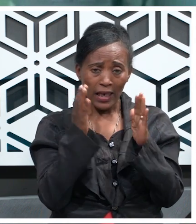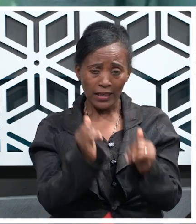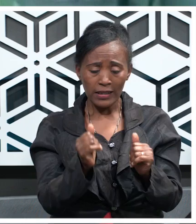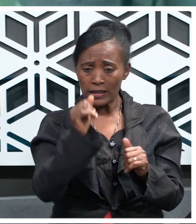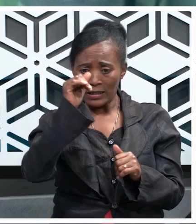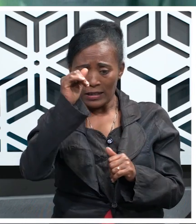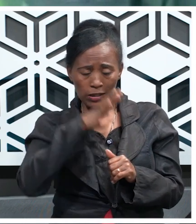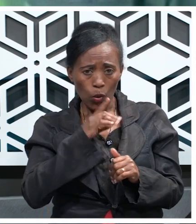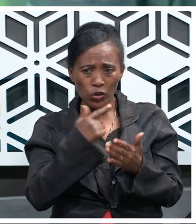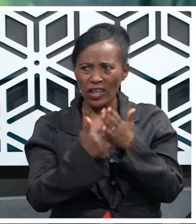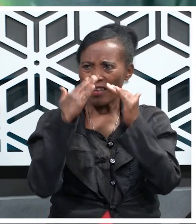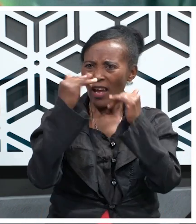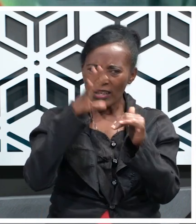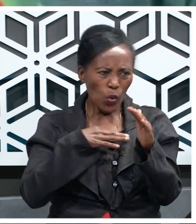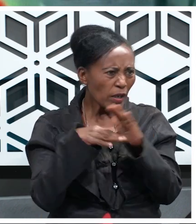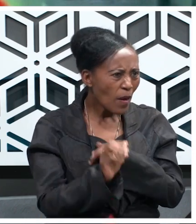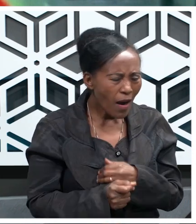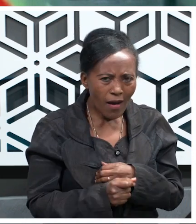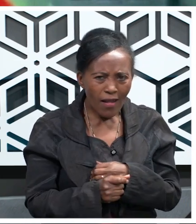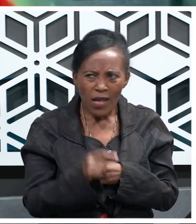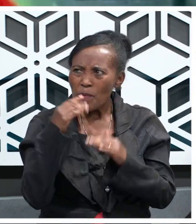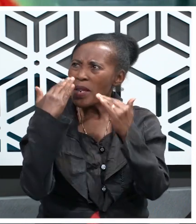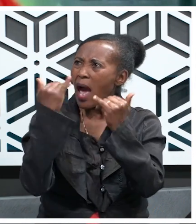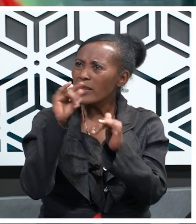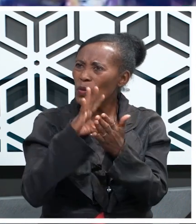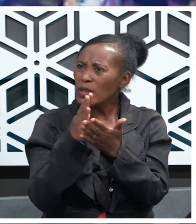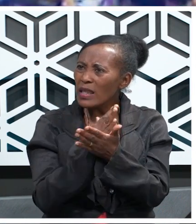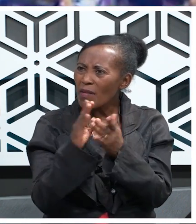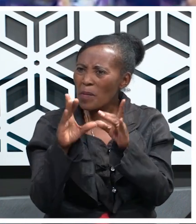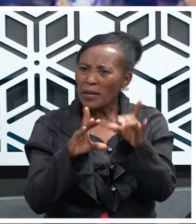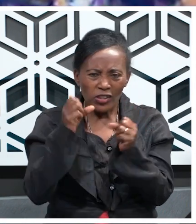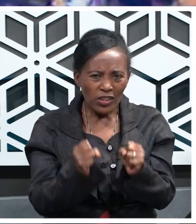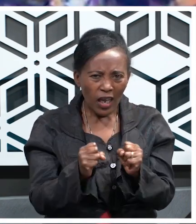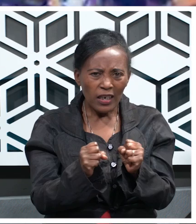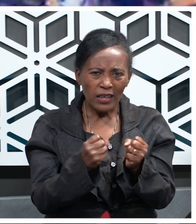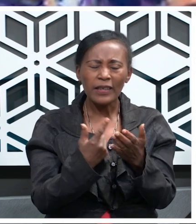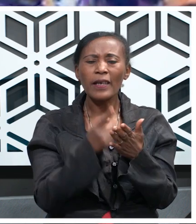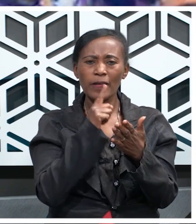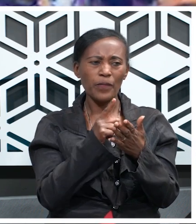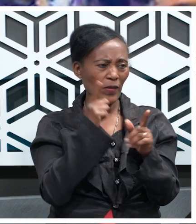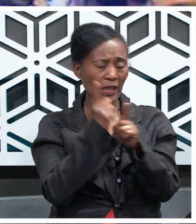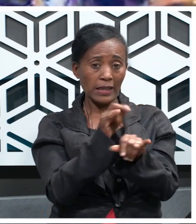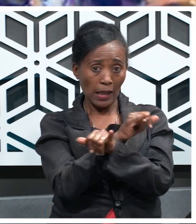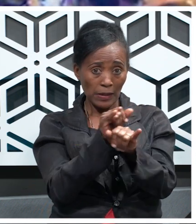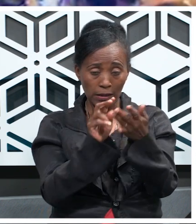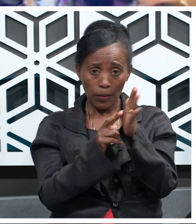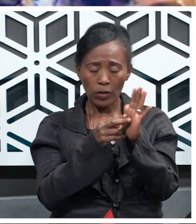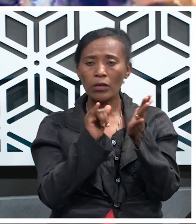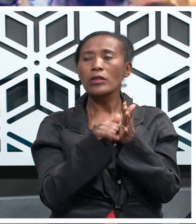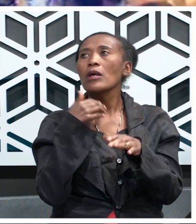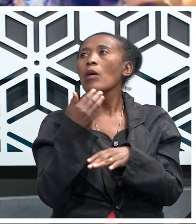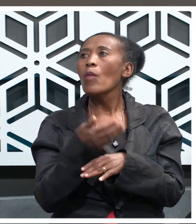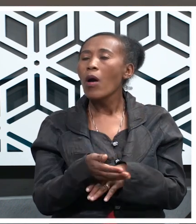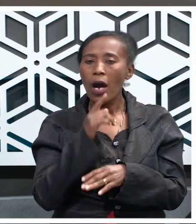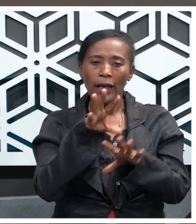እንደሚሳካ እርግጠኛ ነበርኩ። ግን ሰው ይህን ያህል ሰው ይገባል ማለት ምን ያህል እንትን ማድረግ አለብን ስፖንሰር ጋም ስቴጅ ልክ እንደዛው ማለት